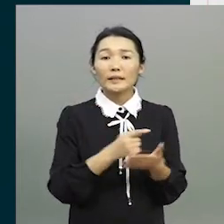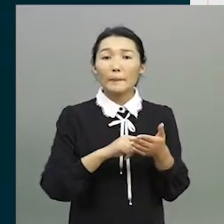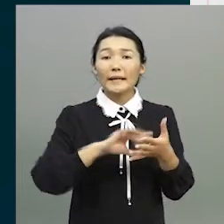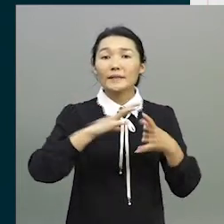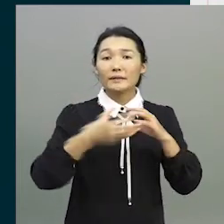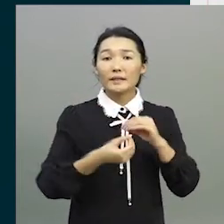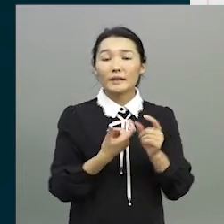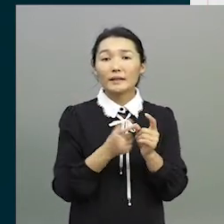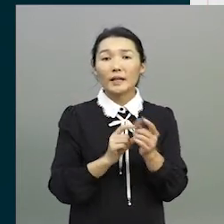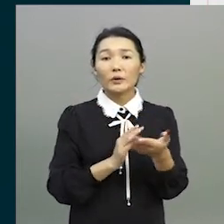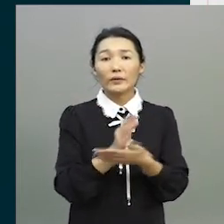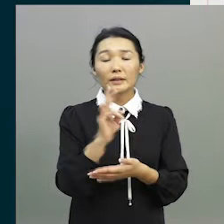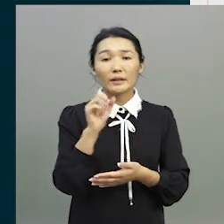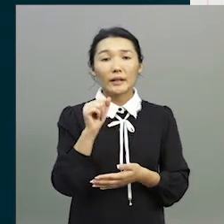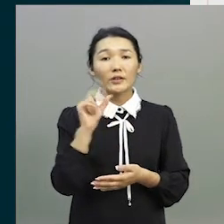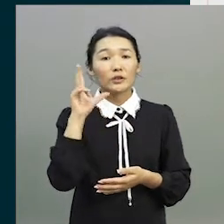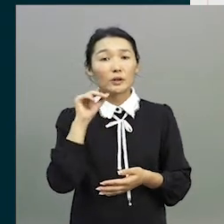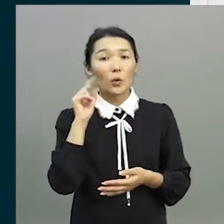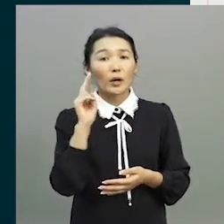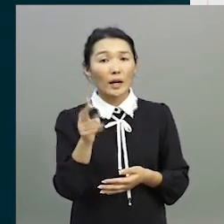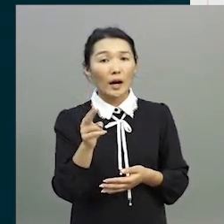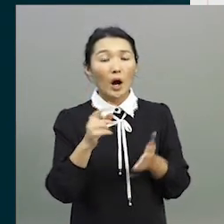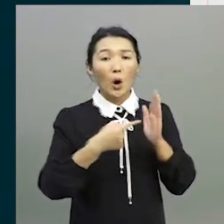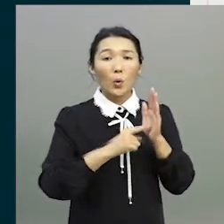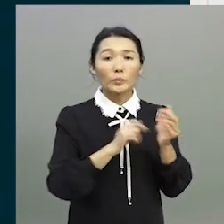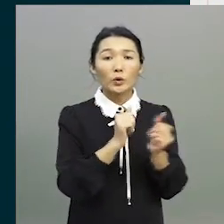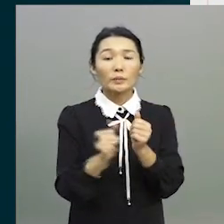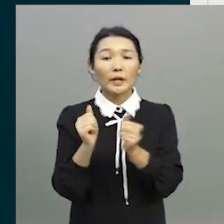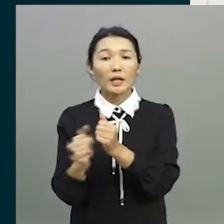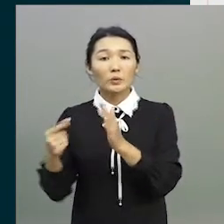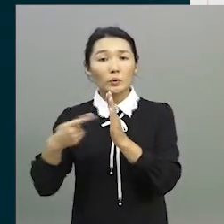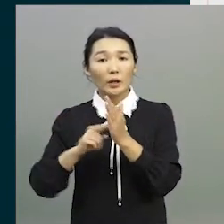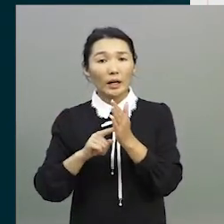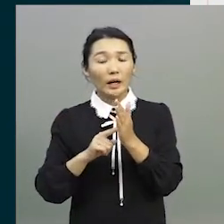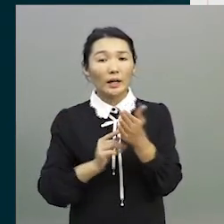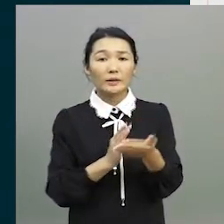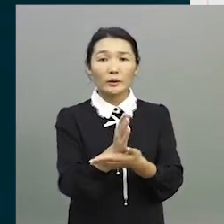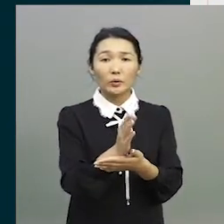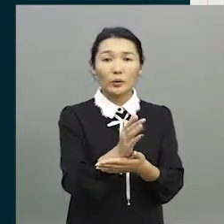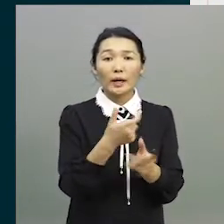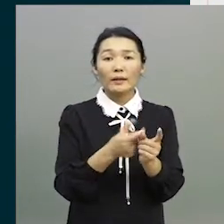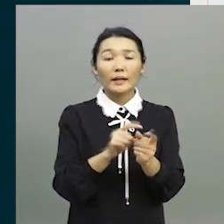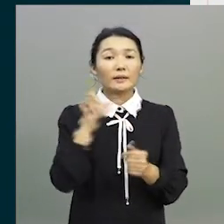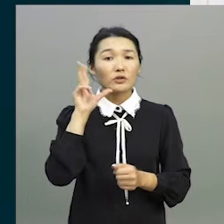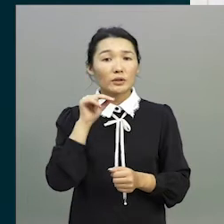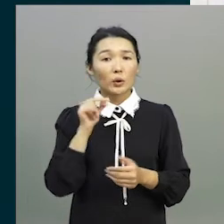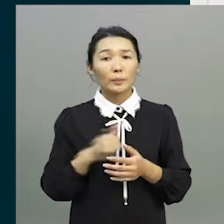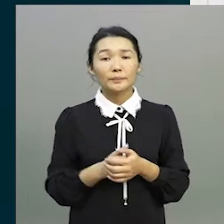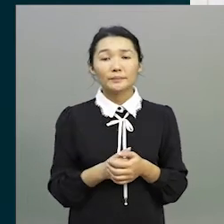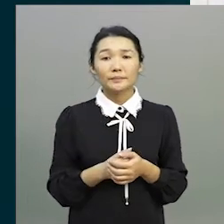данного вектора на число к умножим каждую координату за данного вектора на это число